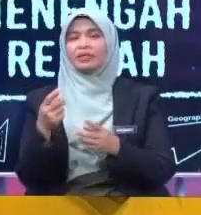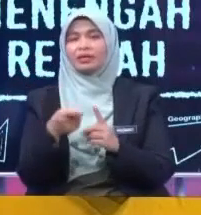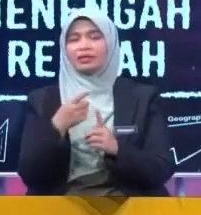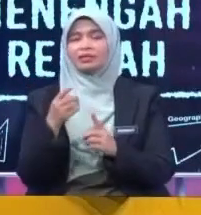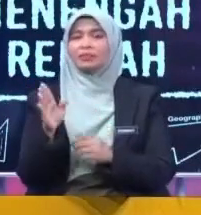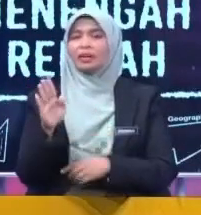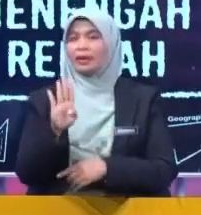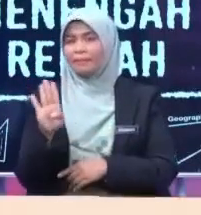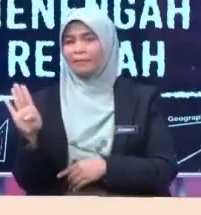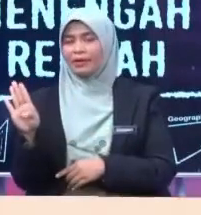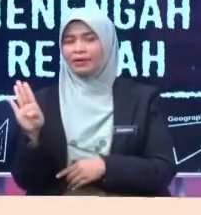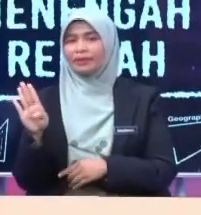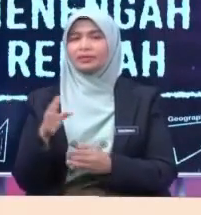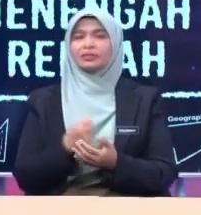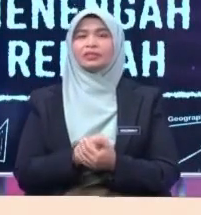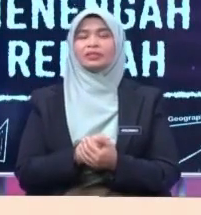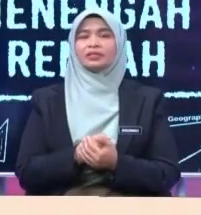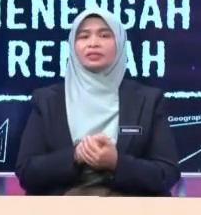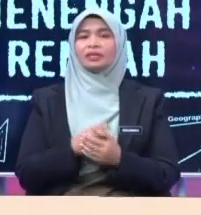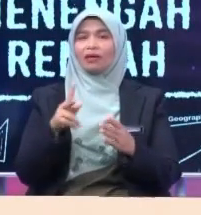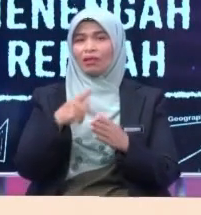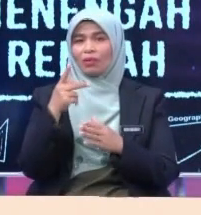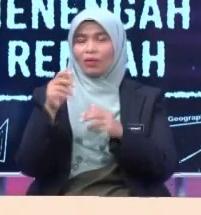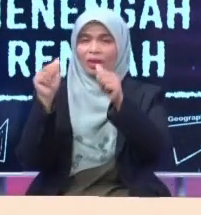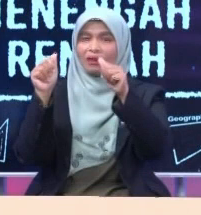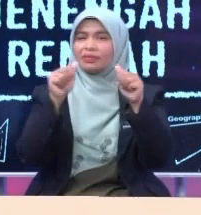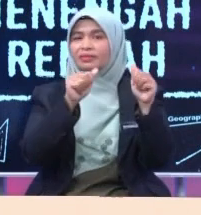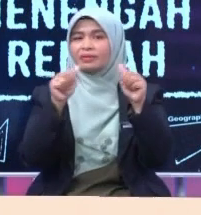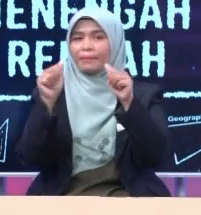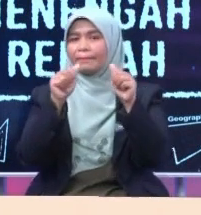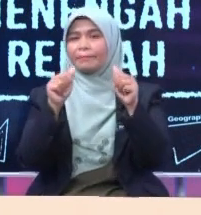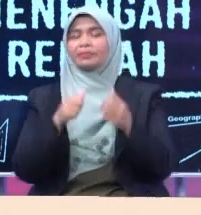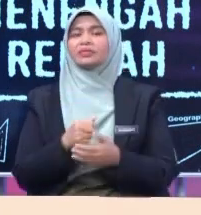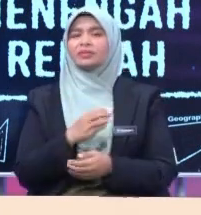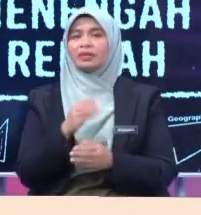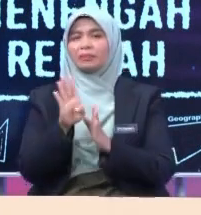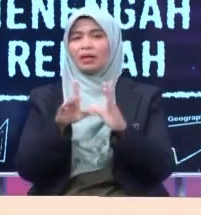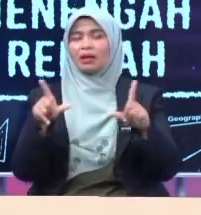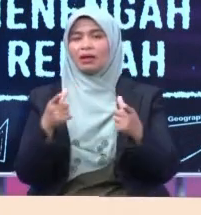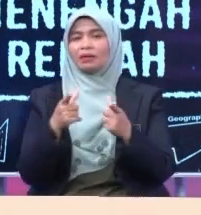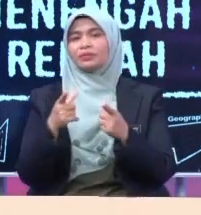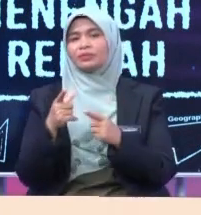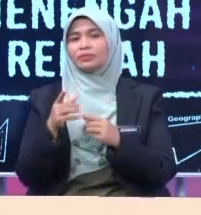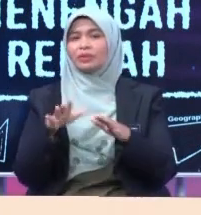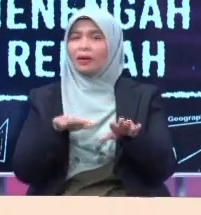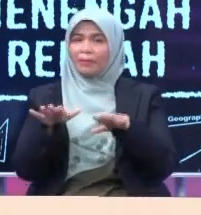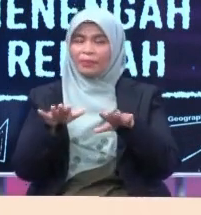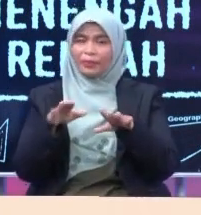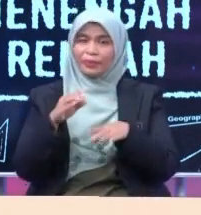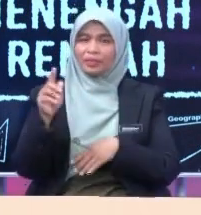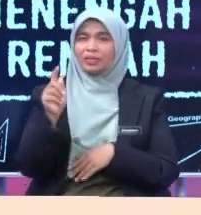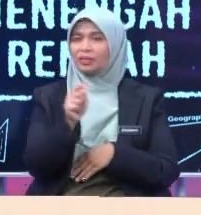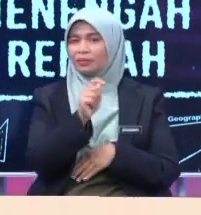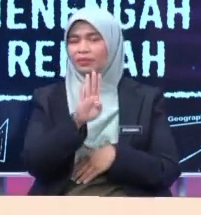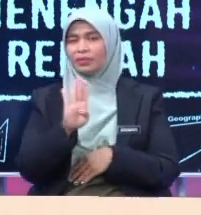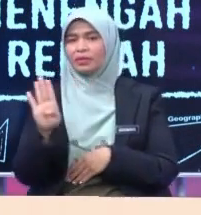tanda besar. Keluar dah Batul Ar, keluar asap itu Ad-Dukhan, berlaku gempa bumi di timur barat dan sebenarnya tanah Arab. Dan yang terakhir,